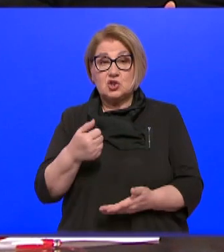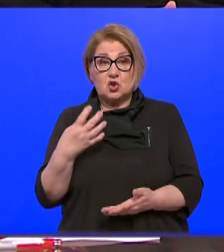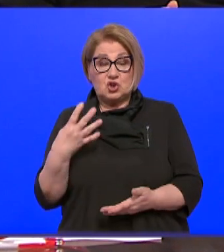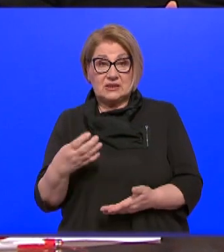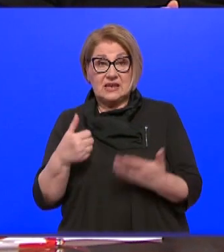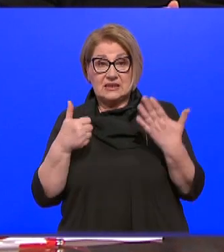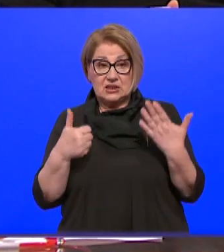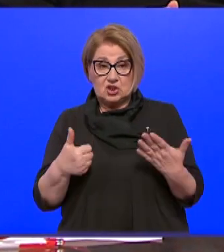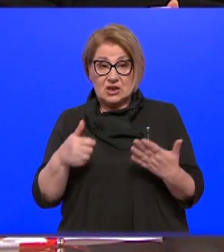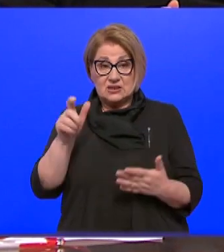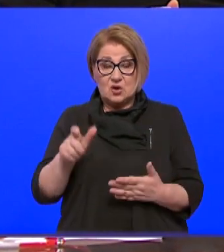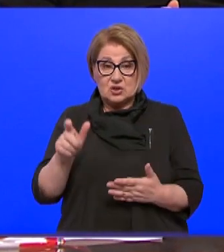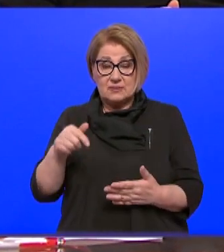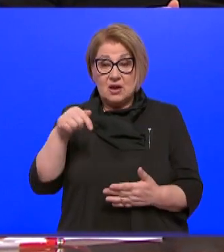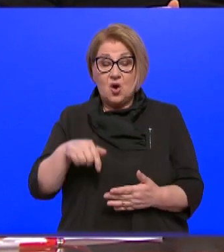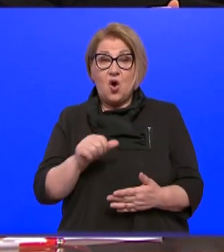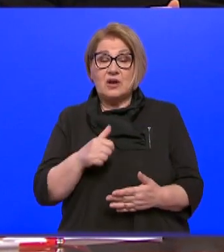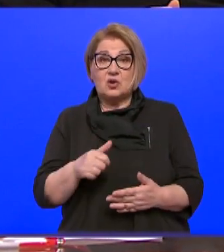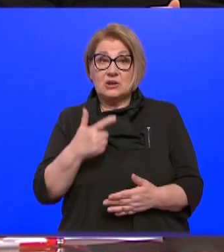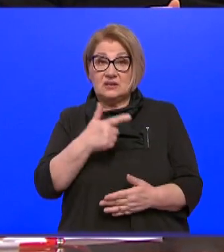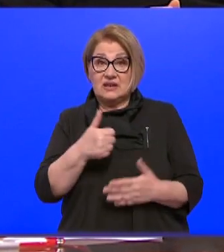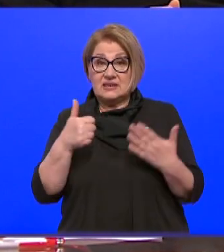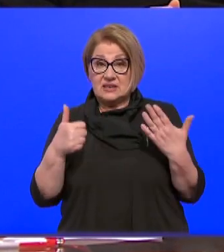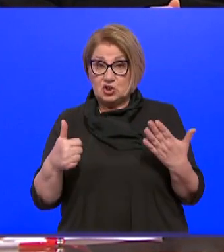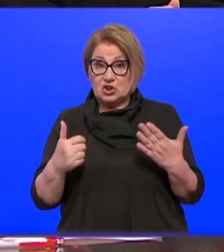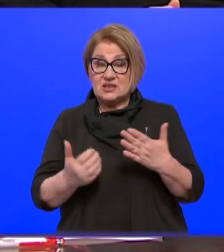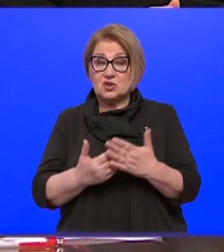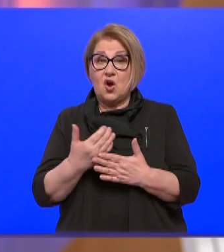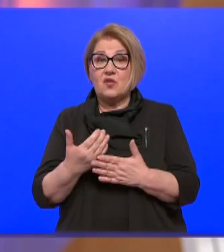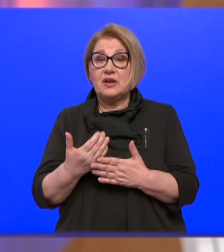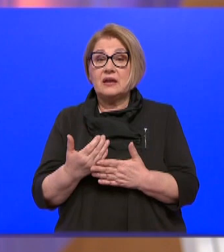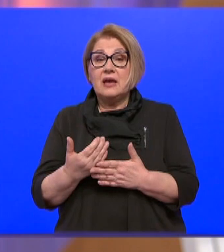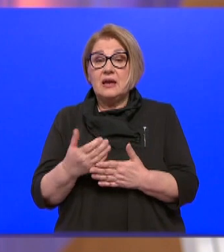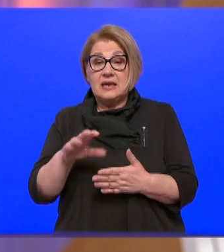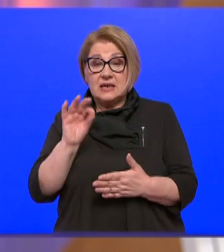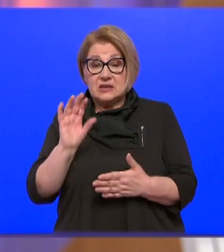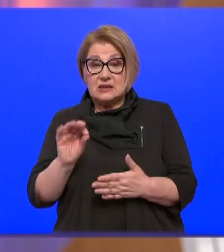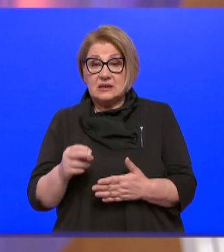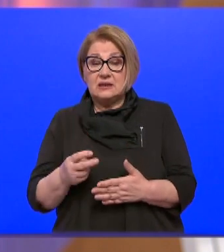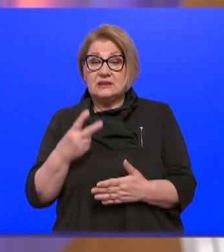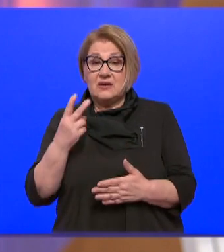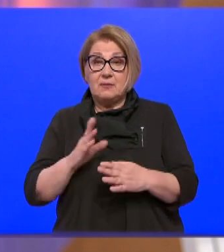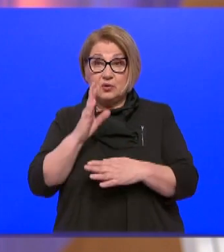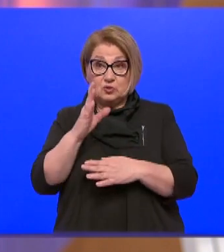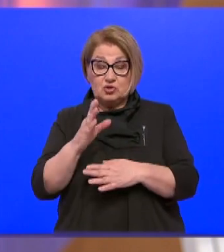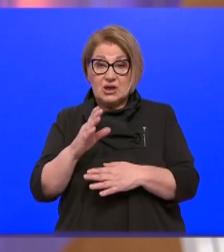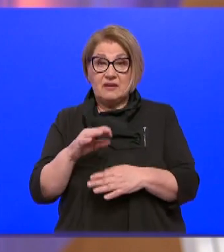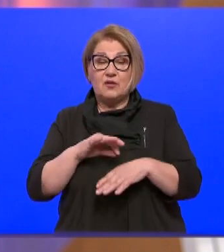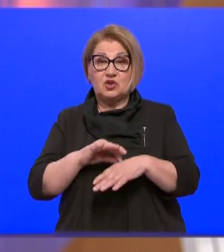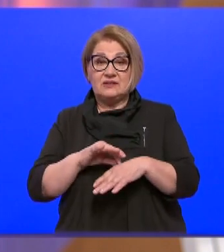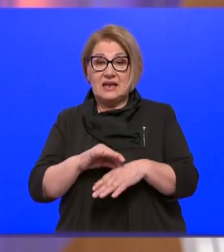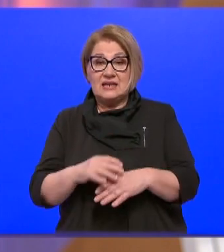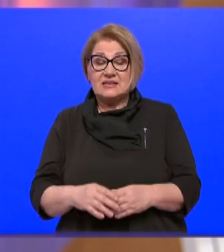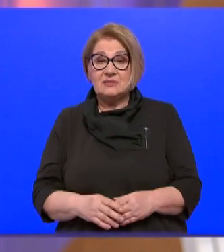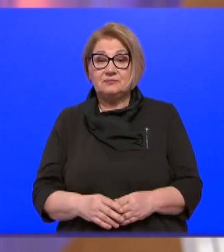146 dobitnica. Mm-hmm. Ove godine 26 novih lauretkinja. Imamo dvije buduće liderice iz Zagreba, svaka